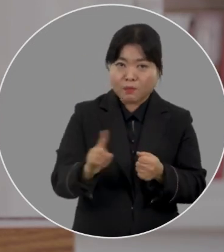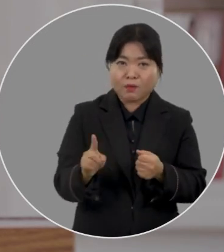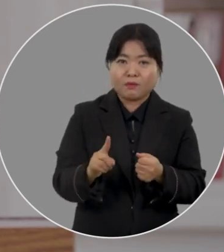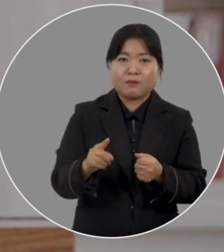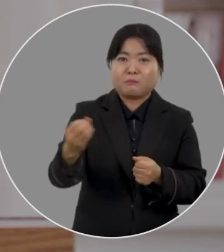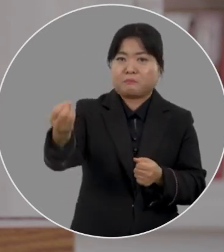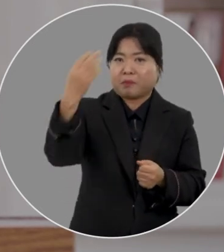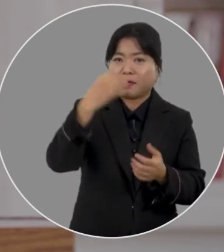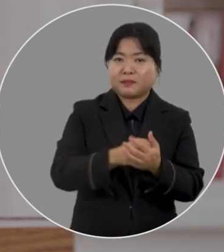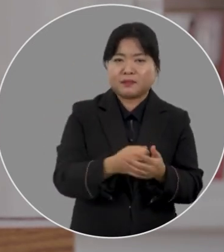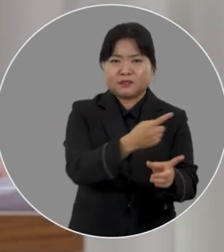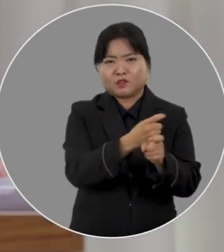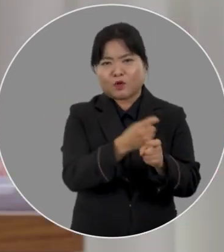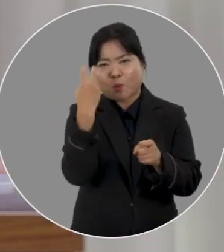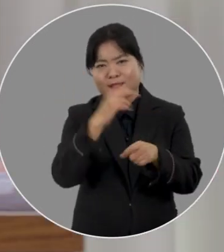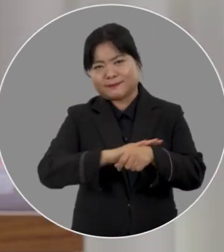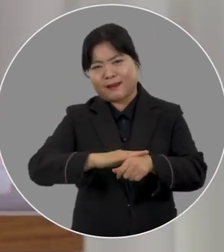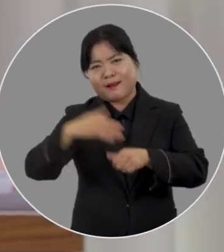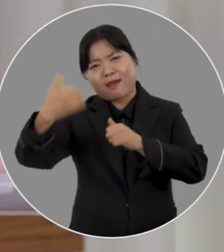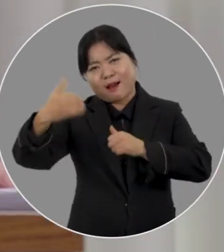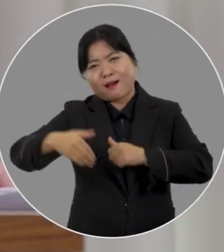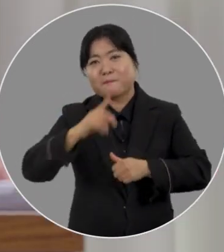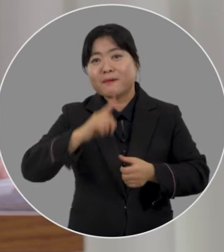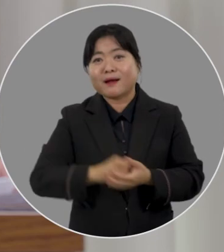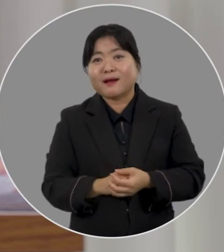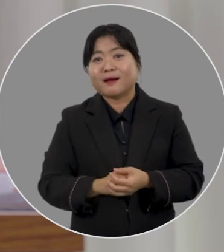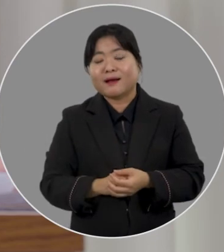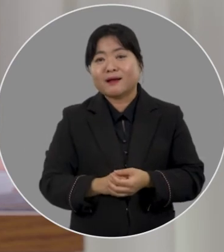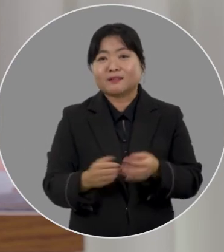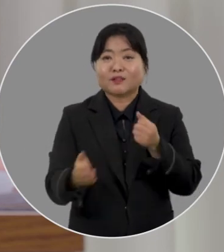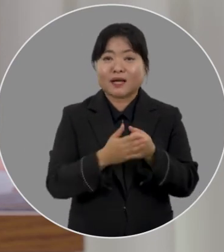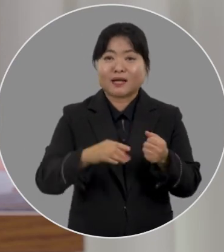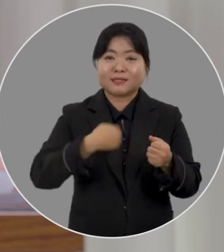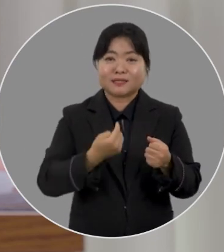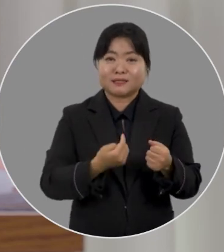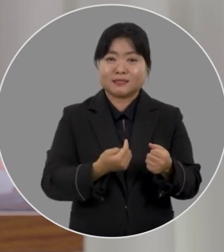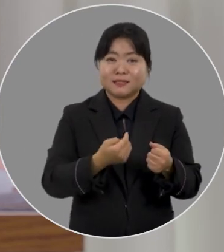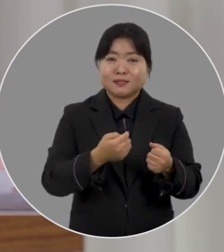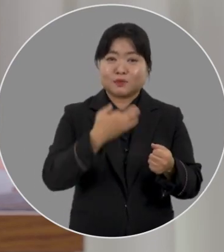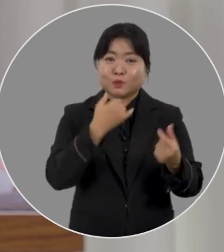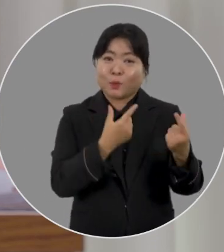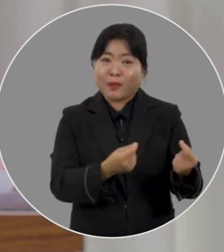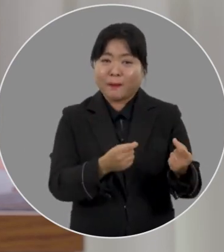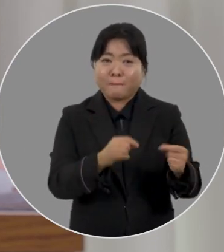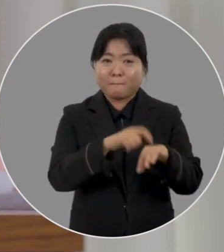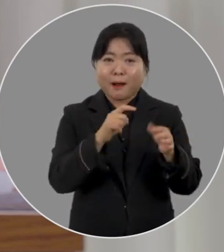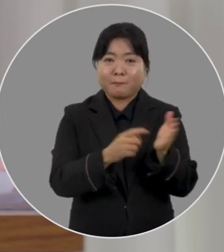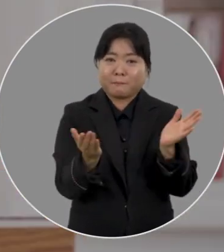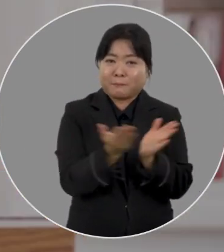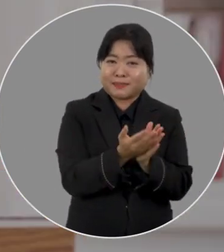뭐 천적 관리를 잘해라. 그러니까 자기 또래 마음 맞는 사람 100사람을